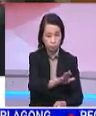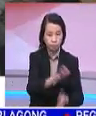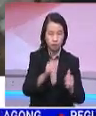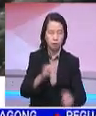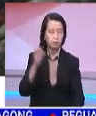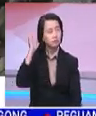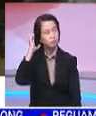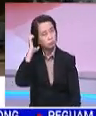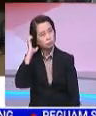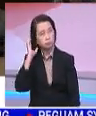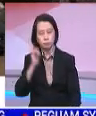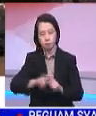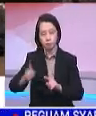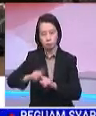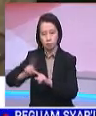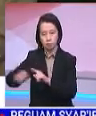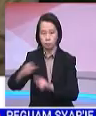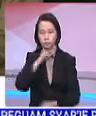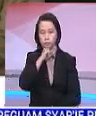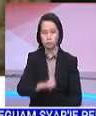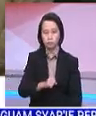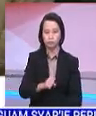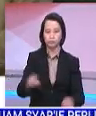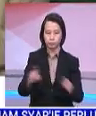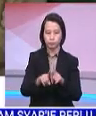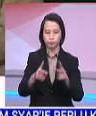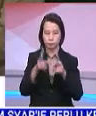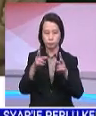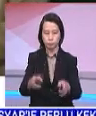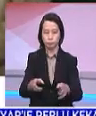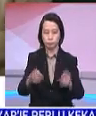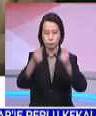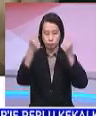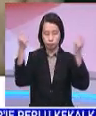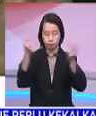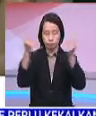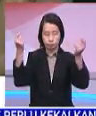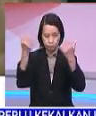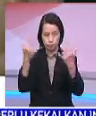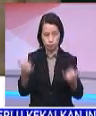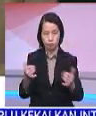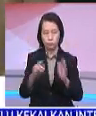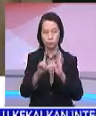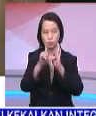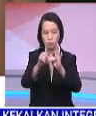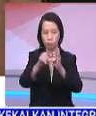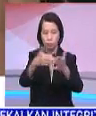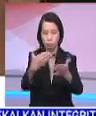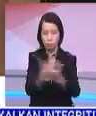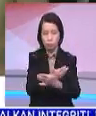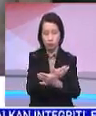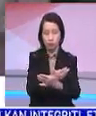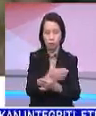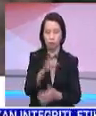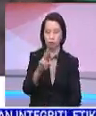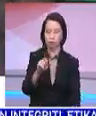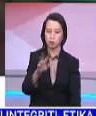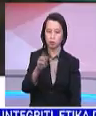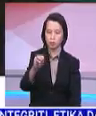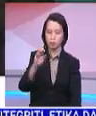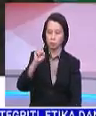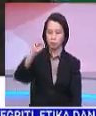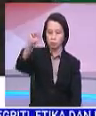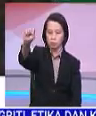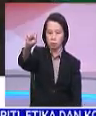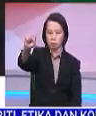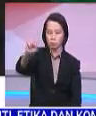pendengar pelbagai peringkat umur turut dilancarkan pada sambutan kali ini logo baharu lima stesen radio RTM Sabah